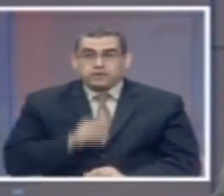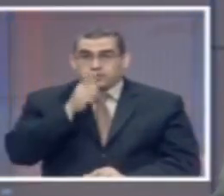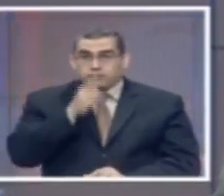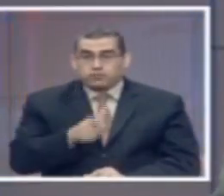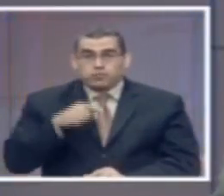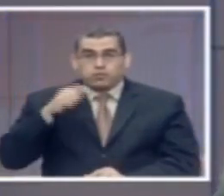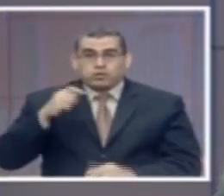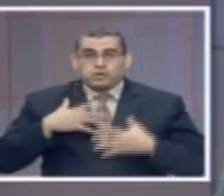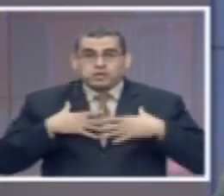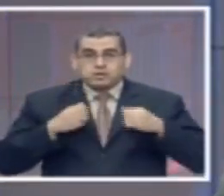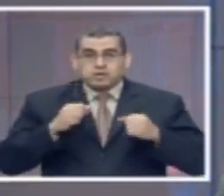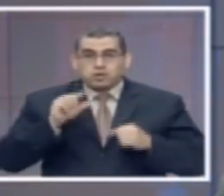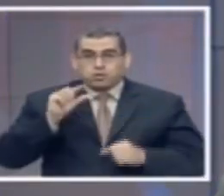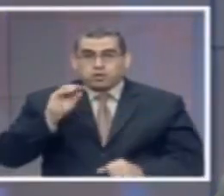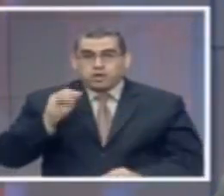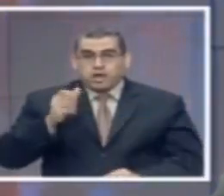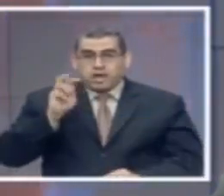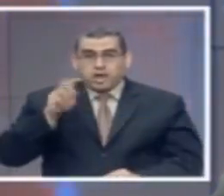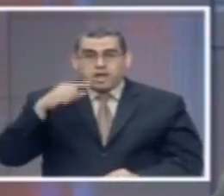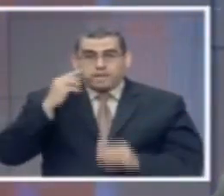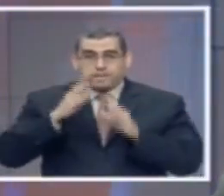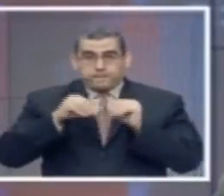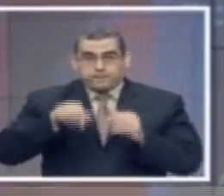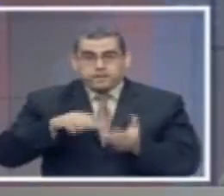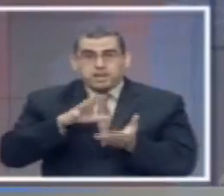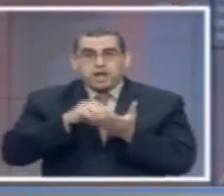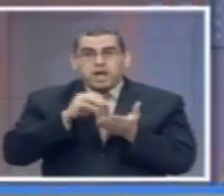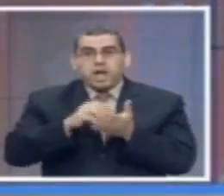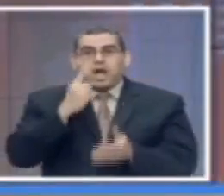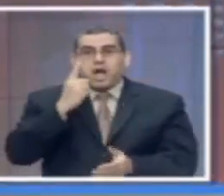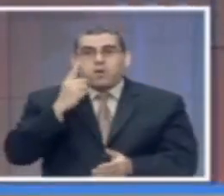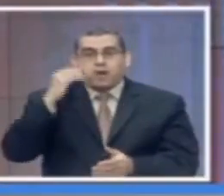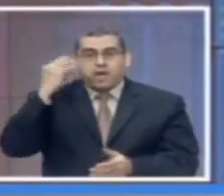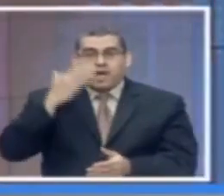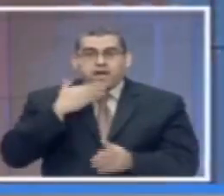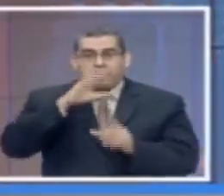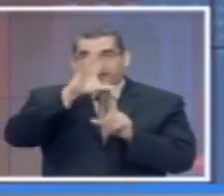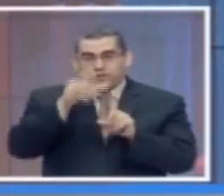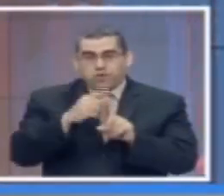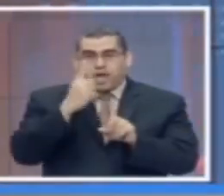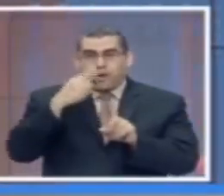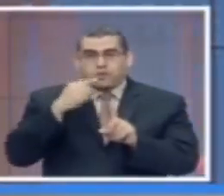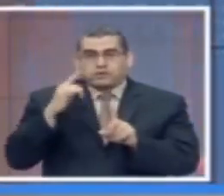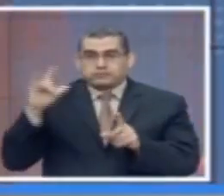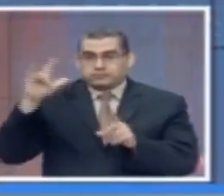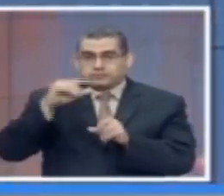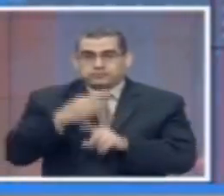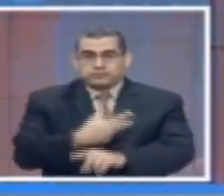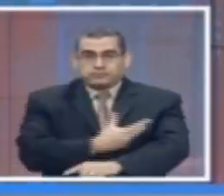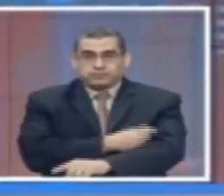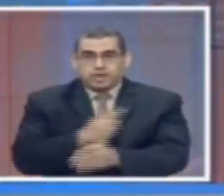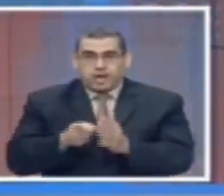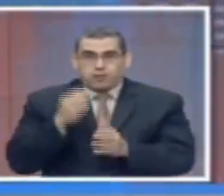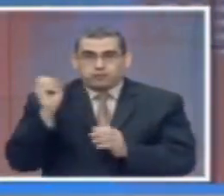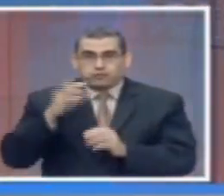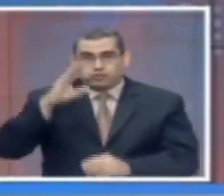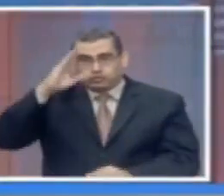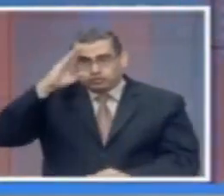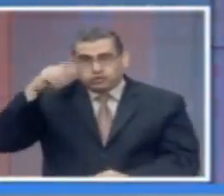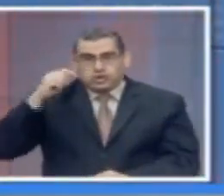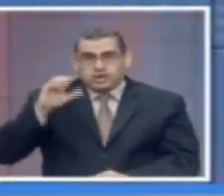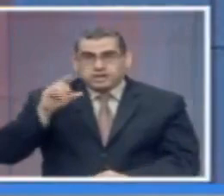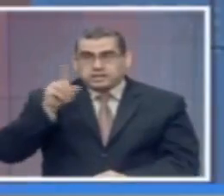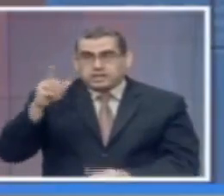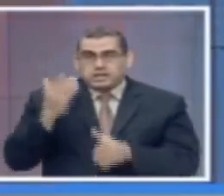أكدت وزيرة الصحة الدكتورة هالة زايد أن مصر أول دولة إفريقية تحصل على لقاح كورونا، موجهة الشكر للرئيس عبد